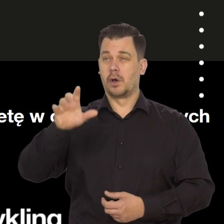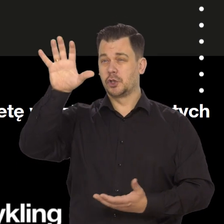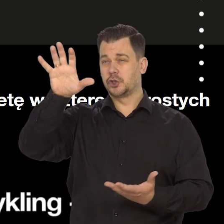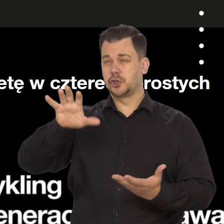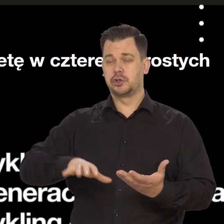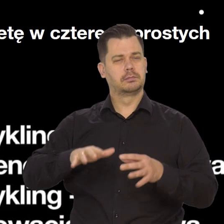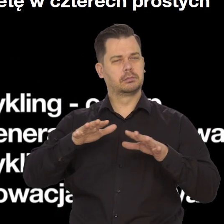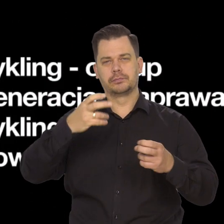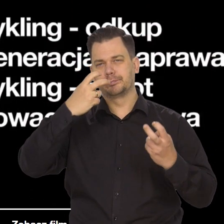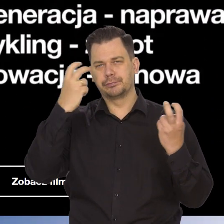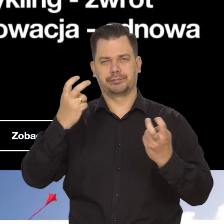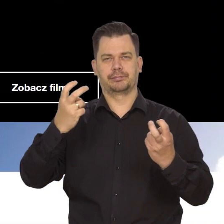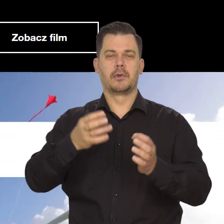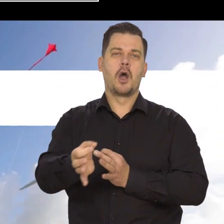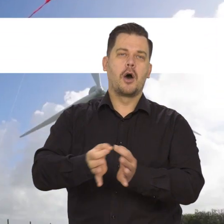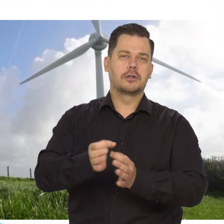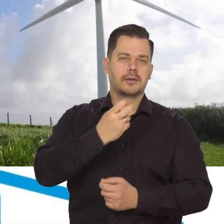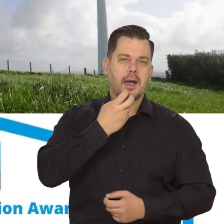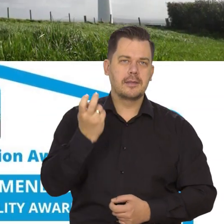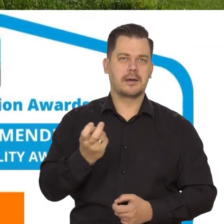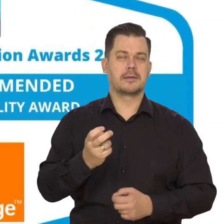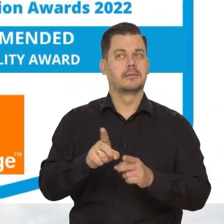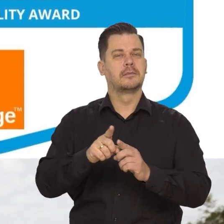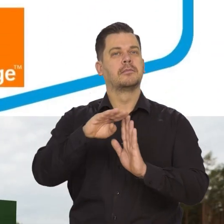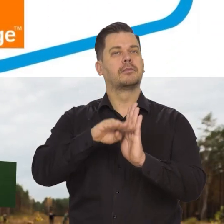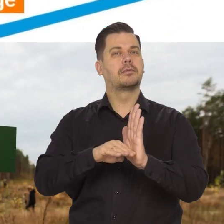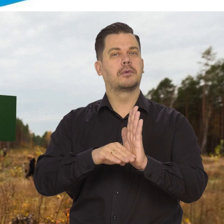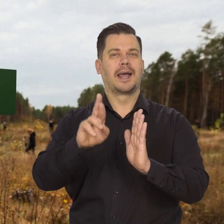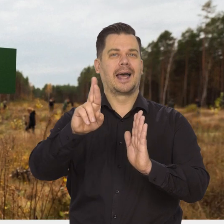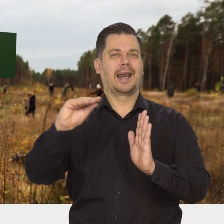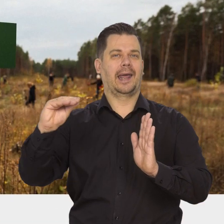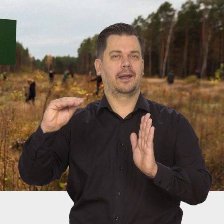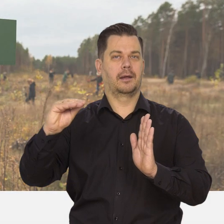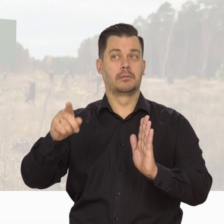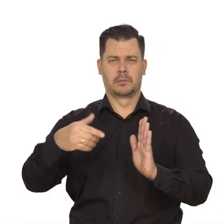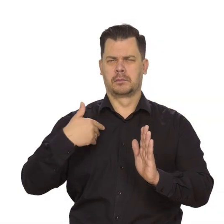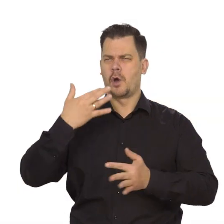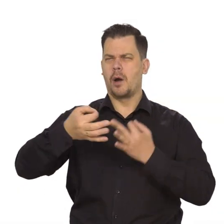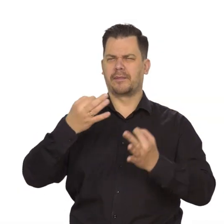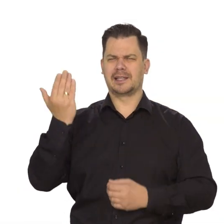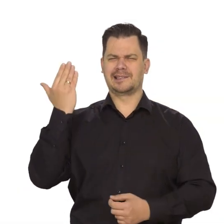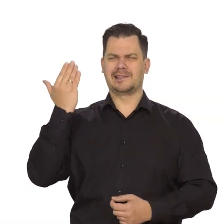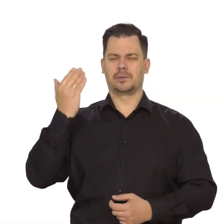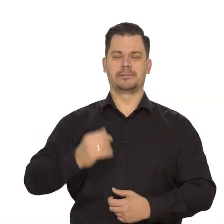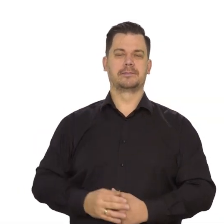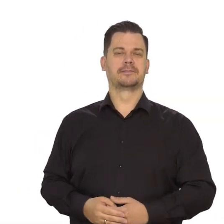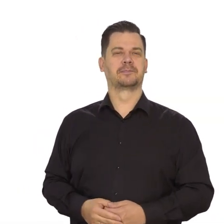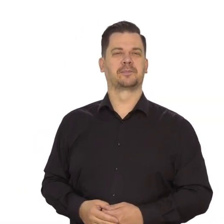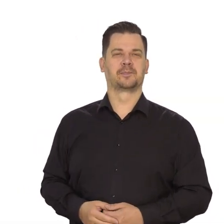Znajdziesz tam wiele ciekawych informacji o oszczędzaniu energii i programie RE, o którym opowiadaliśmy w jednym z